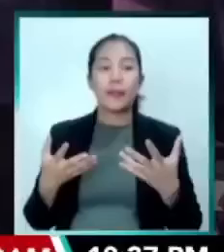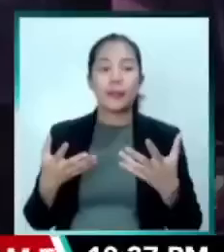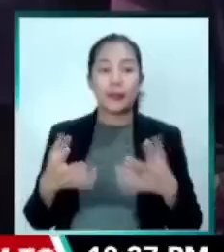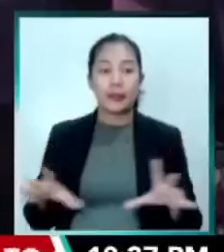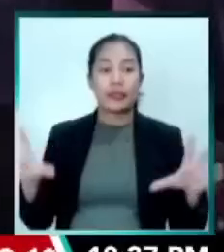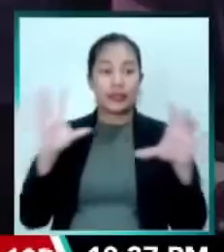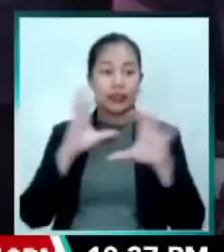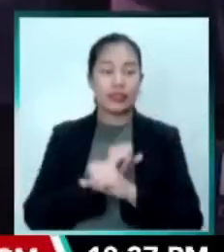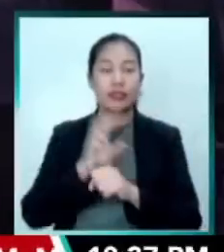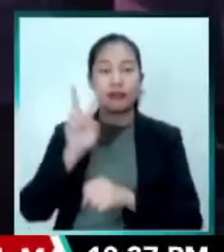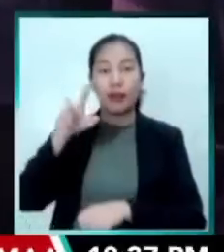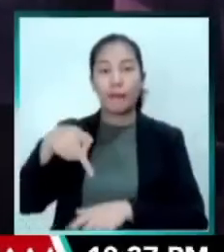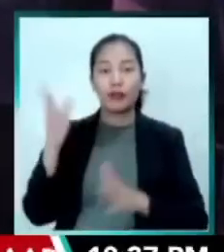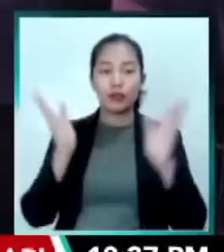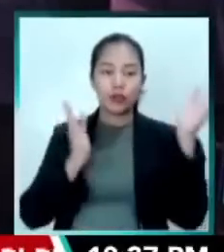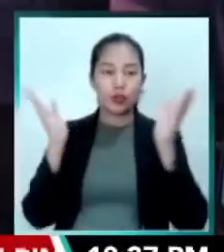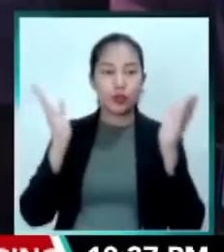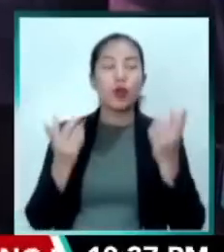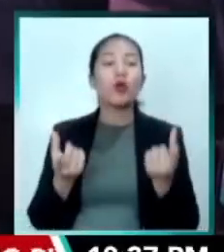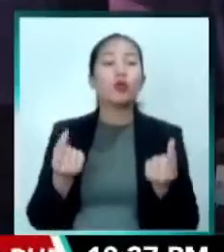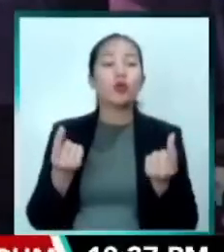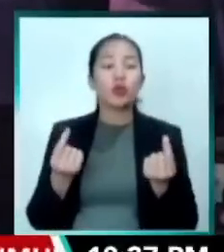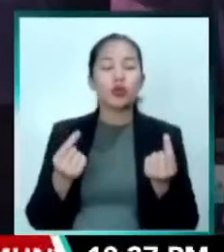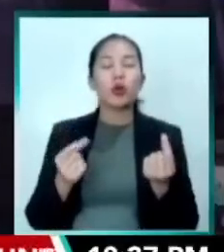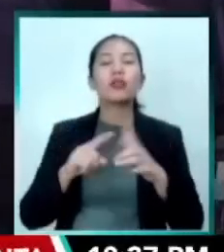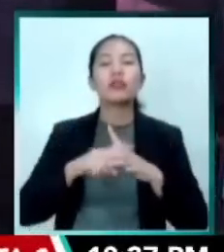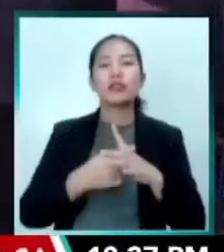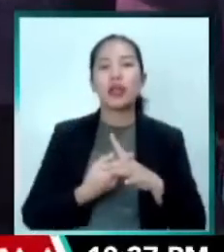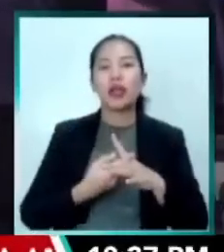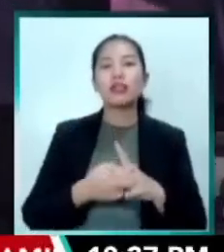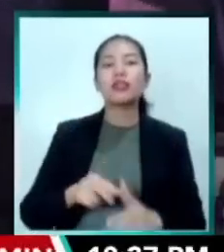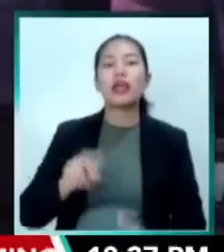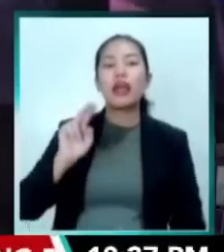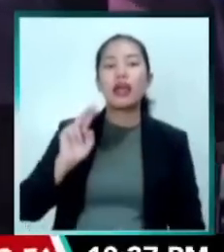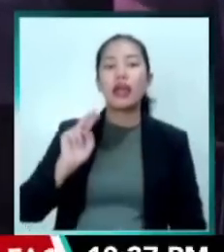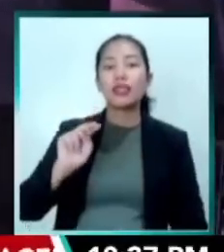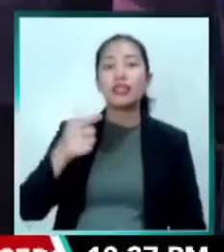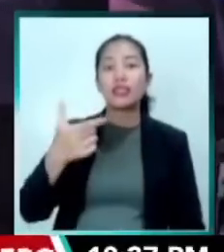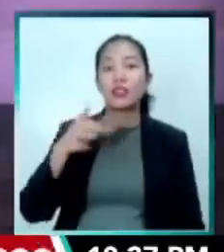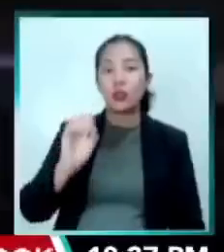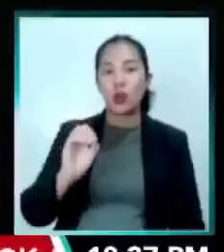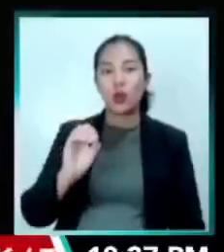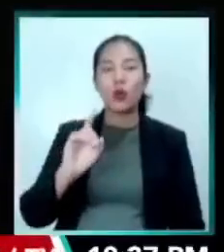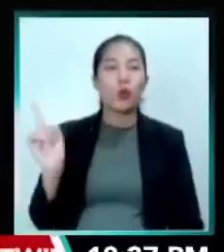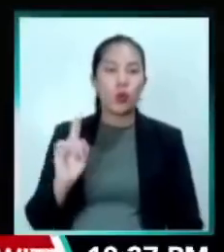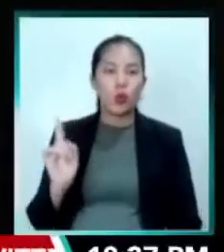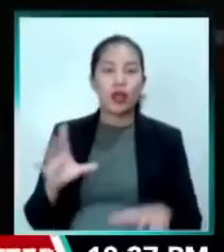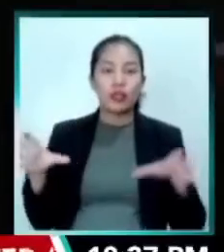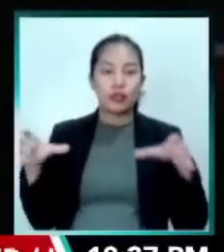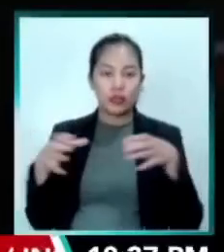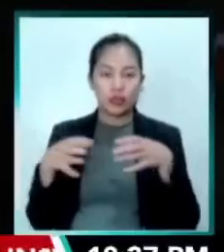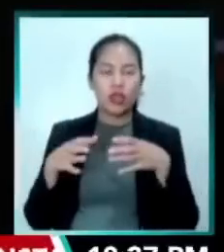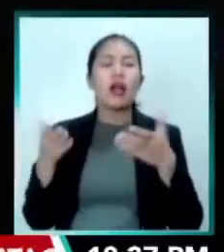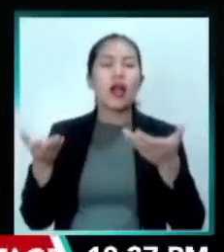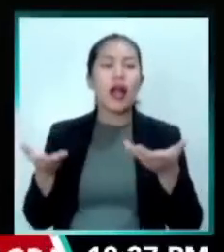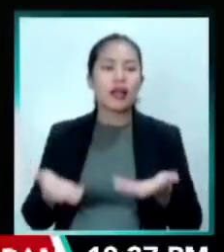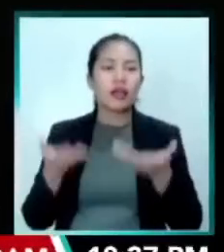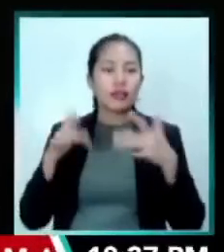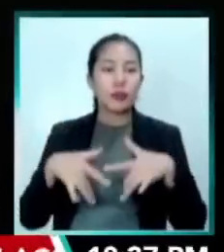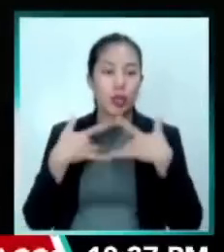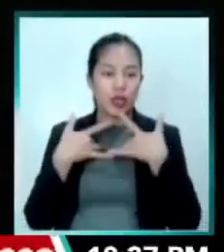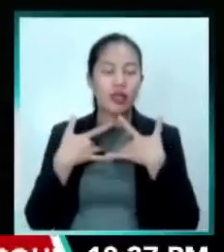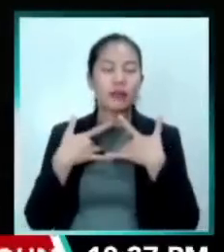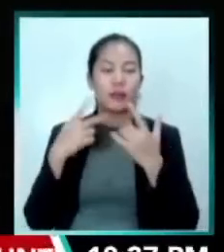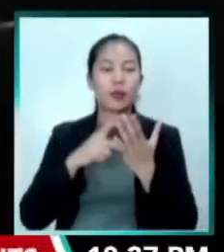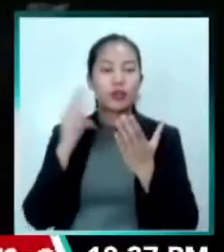ang Angat Buhay NGO para ipagpatuloy ang volunteerismong nasimula noong kampanya. Dumalo rin sa Thanksgiving program ang running mate